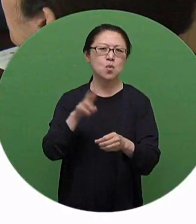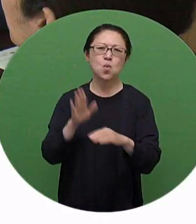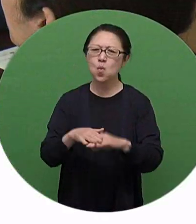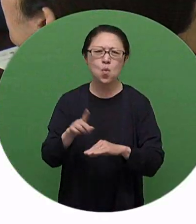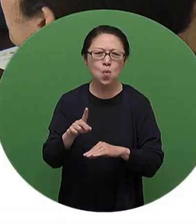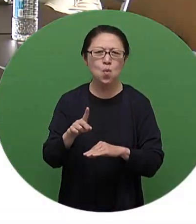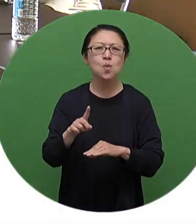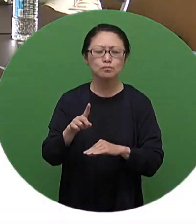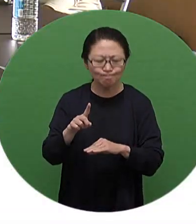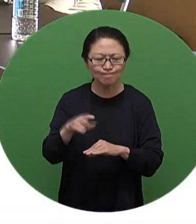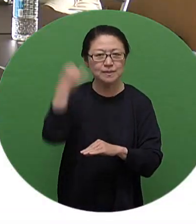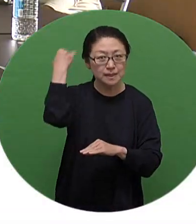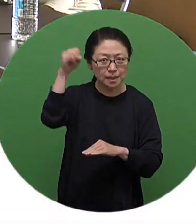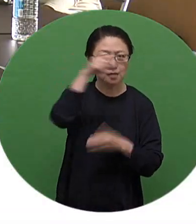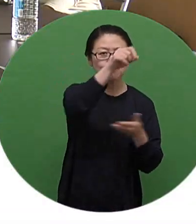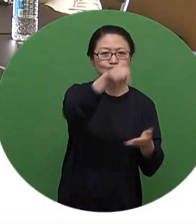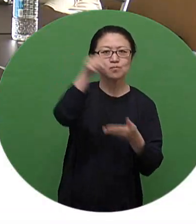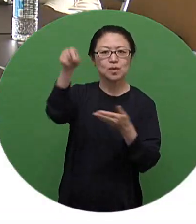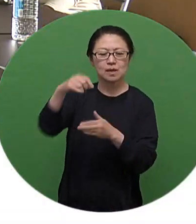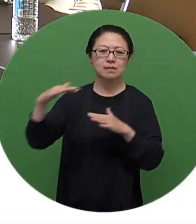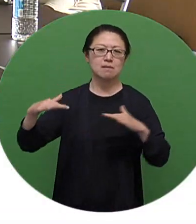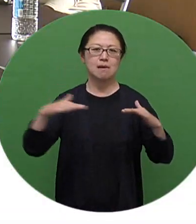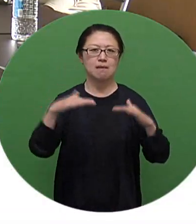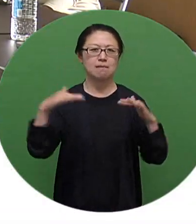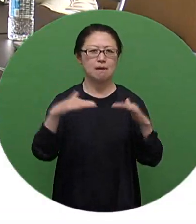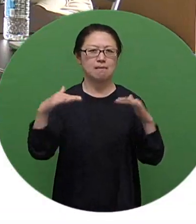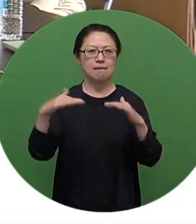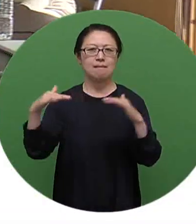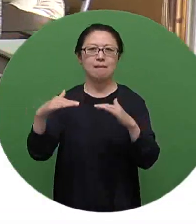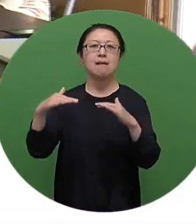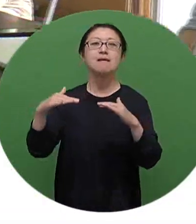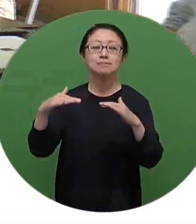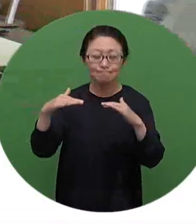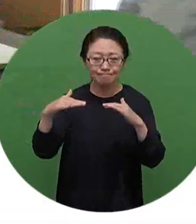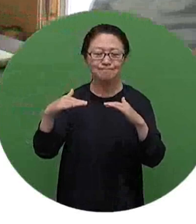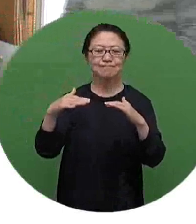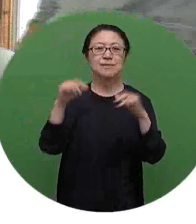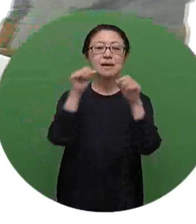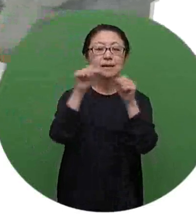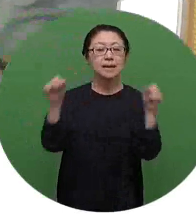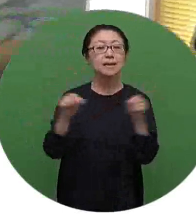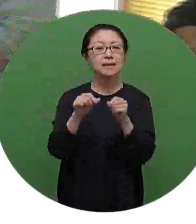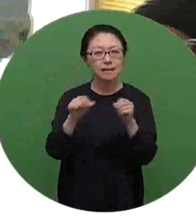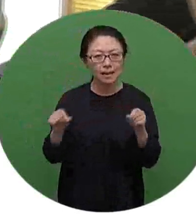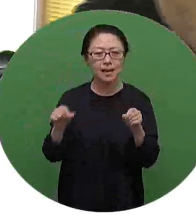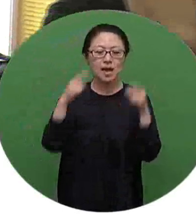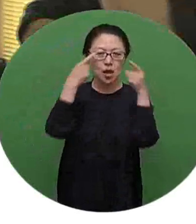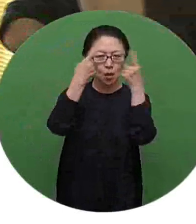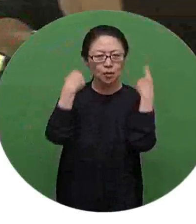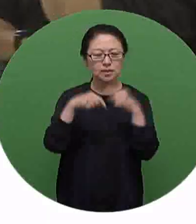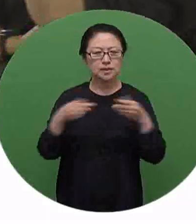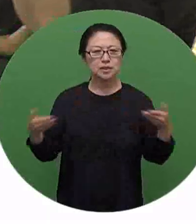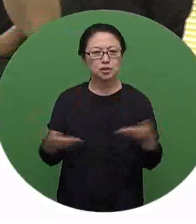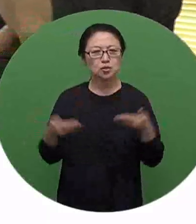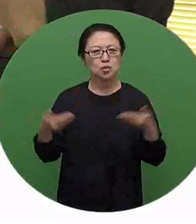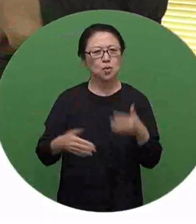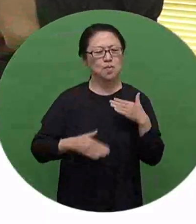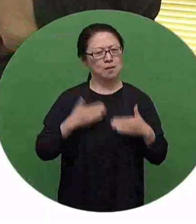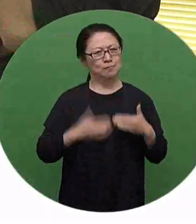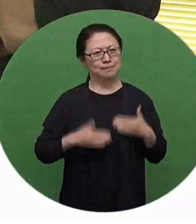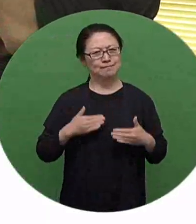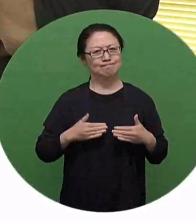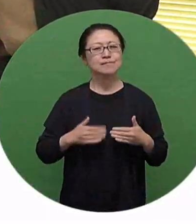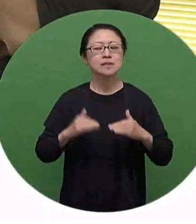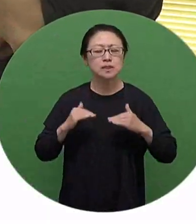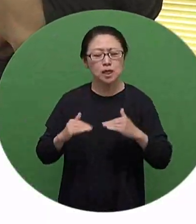社の目標が地続きになるような取り組みをしております。そのことによって従業員の満足度やパ